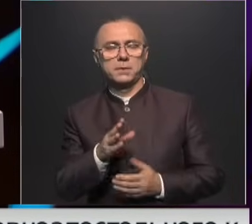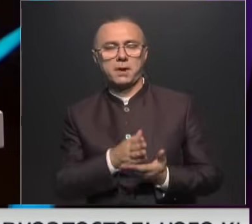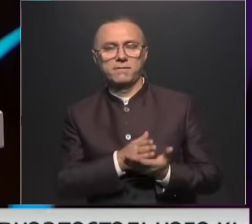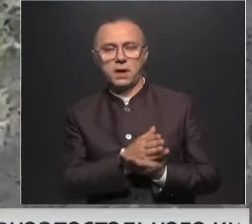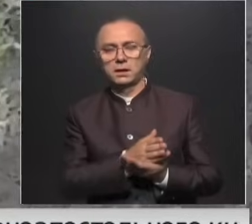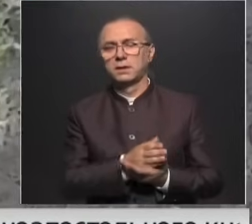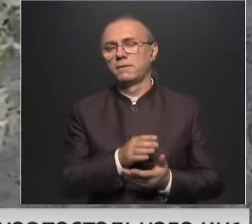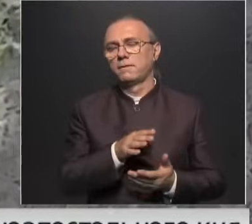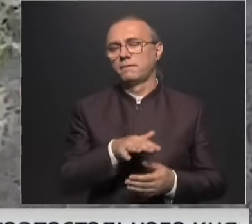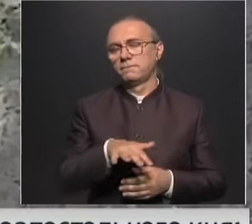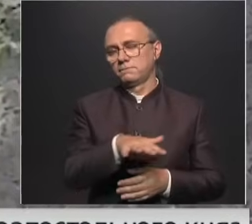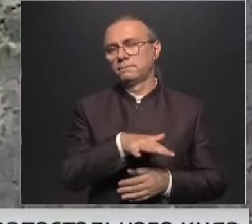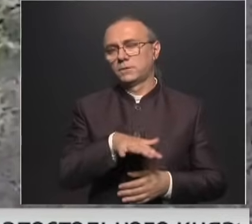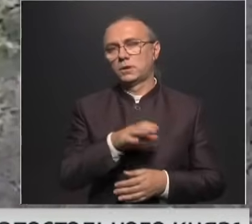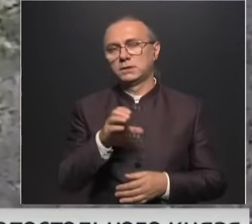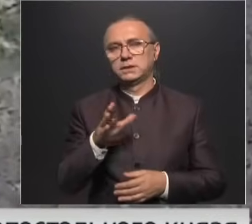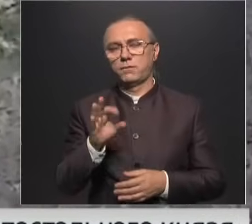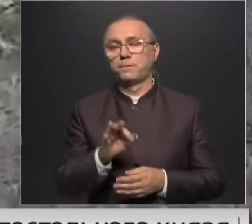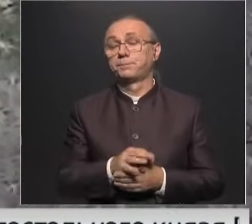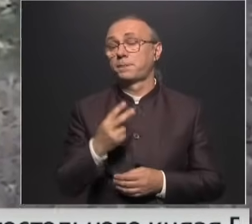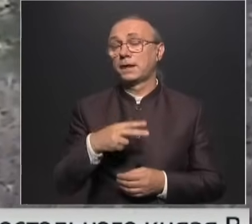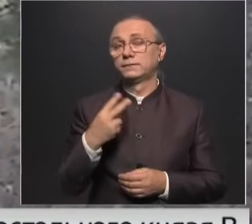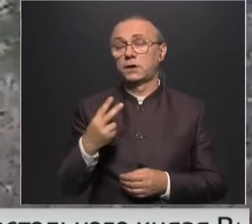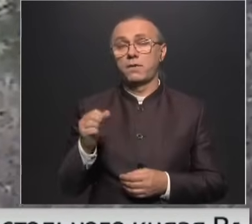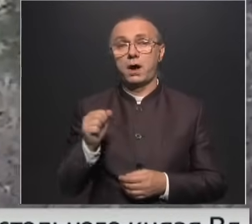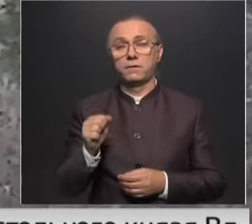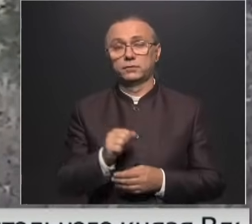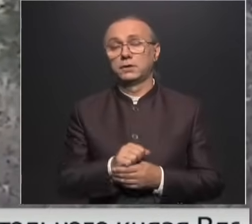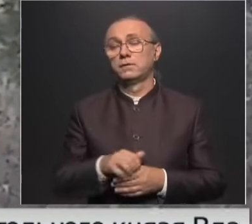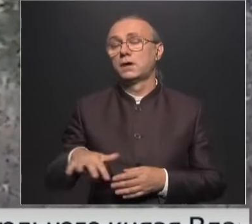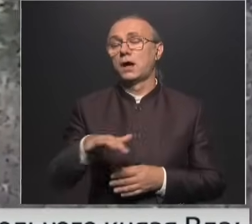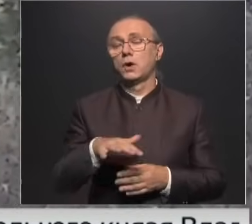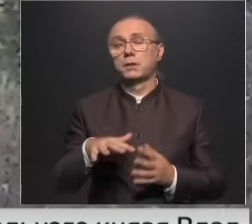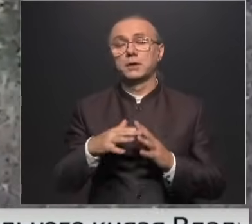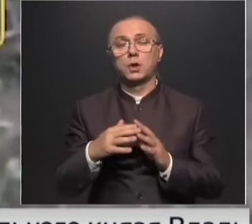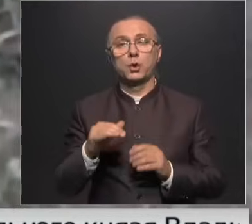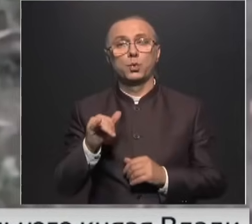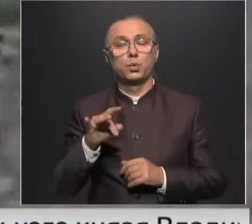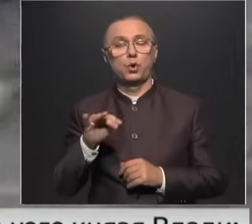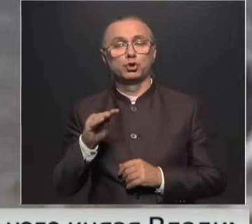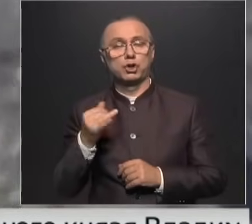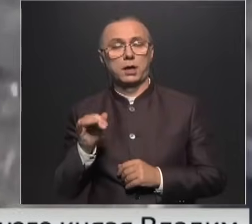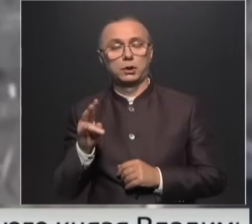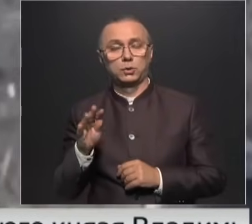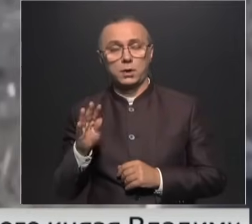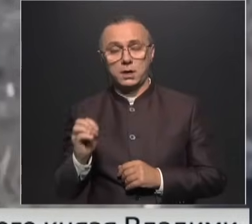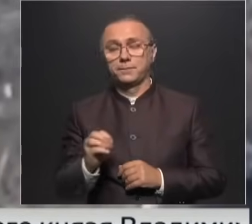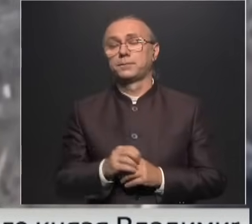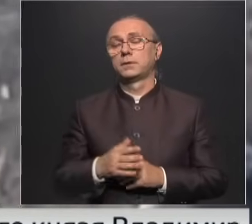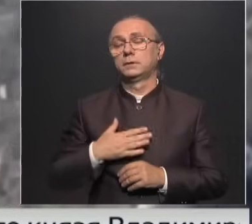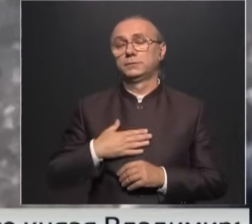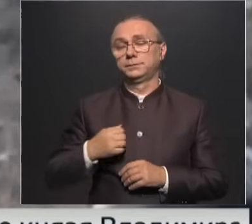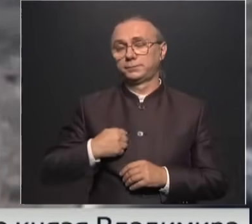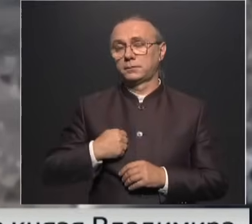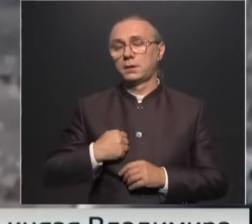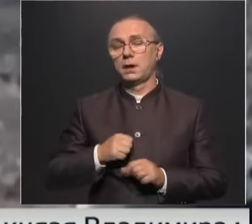операции. Напомним, что 22 августа в районе поселка Урожайное российские мотострелки отразили атаку превосходящих